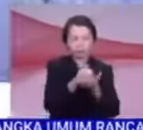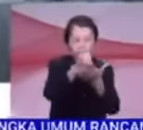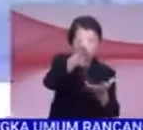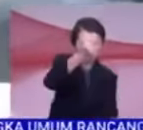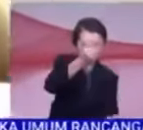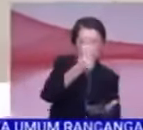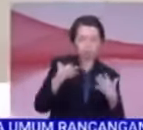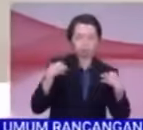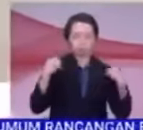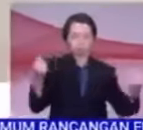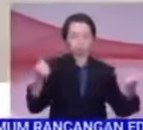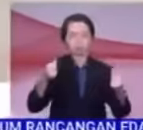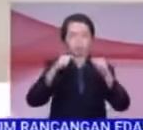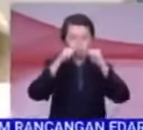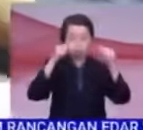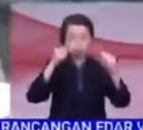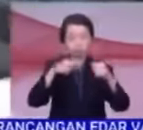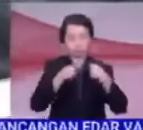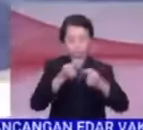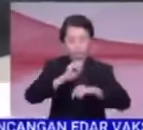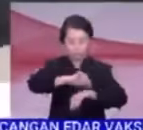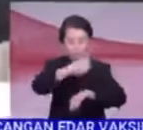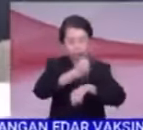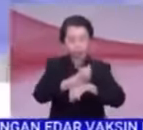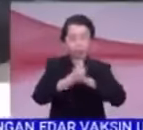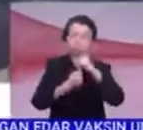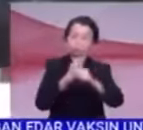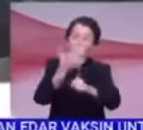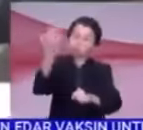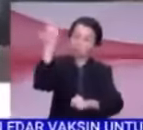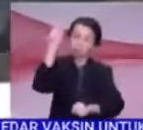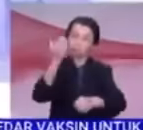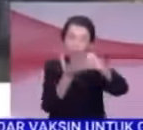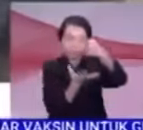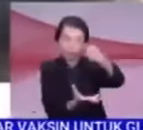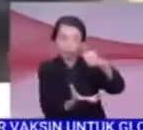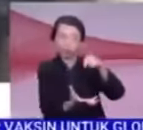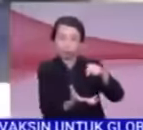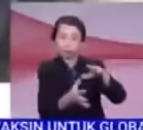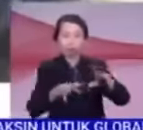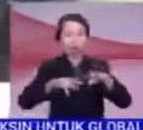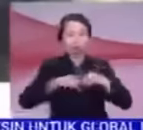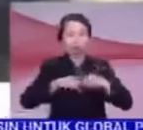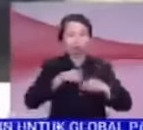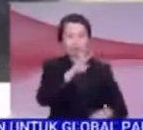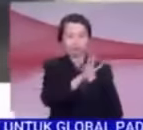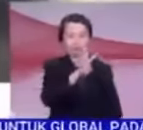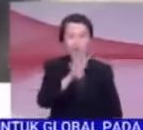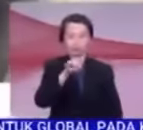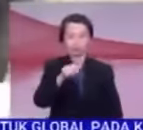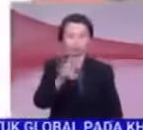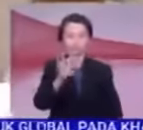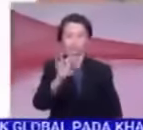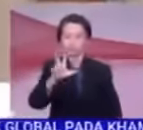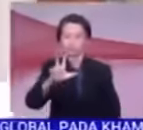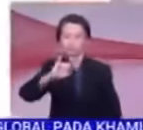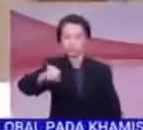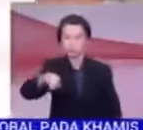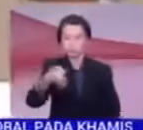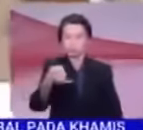capacity kesehatan awam sejak ditubuhkan tahun lalu tabung berkenaan menerima 4048